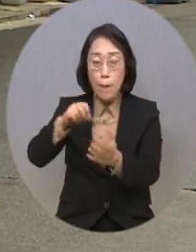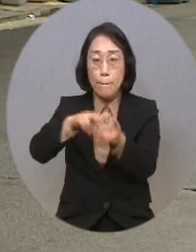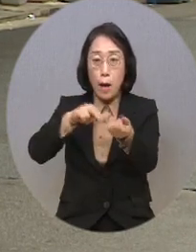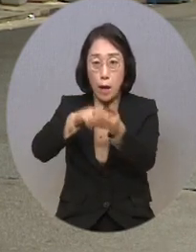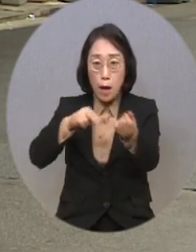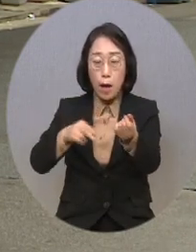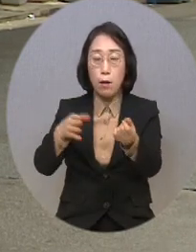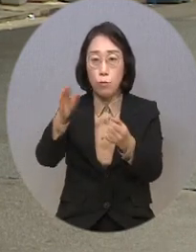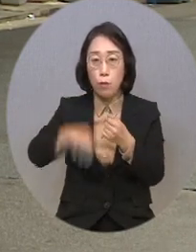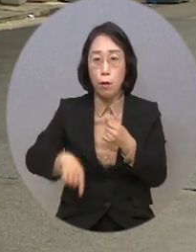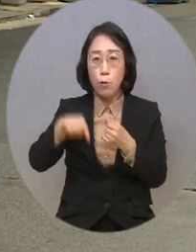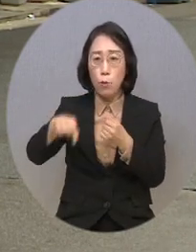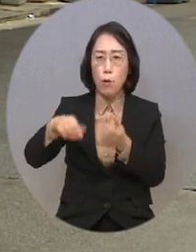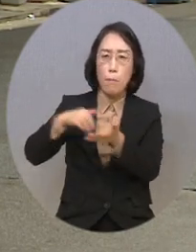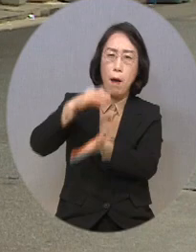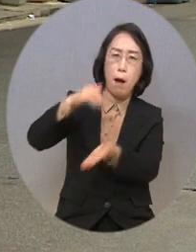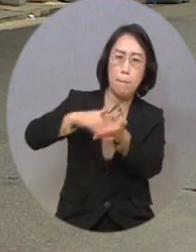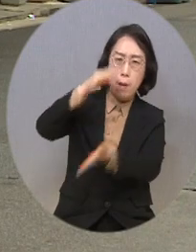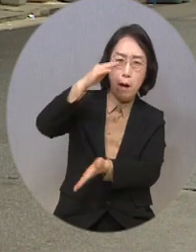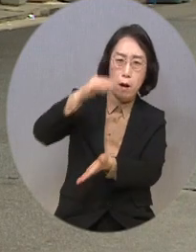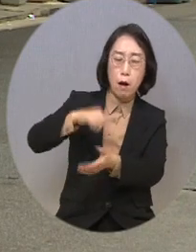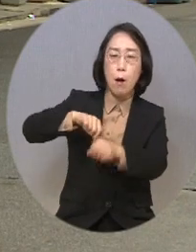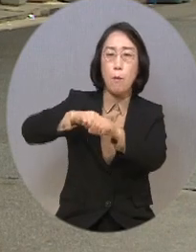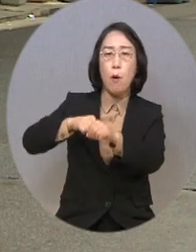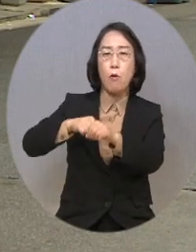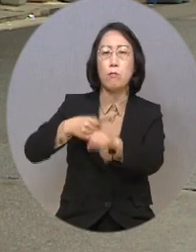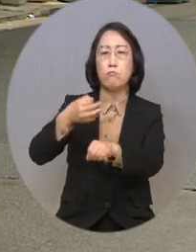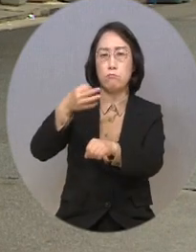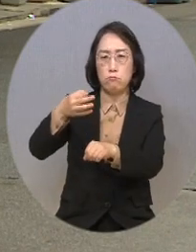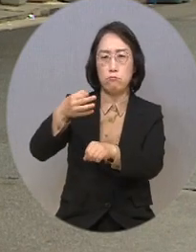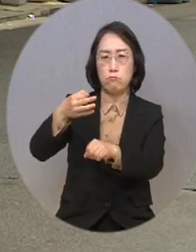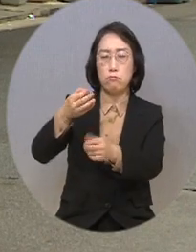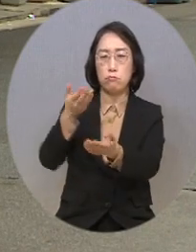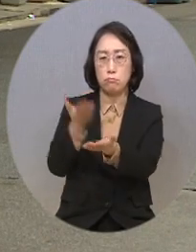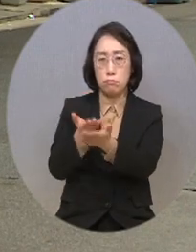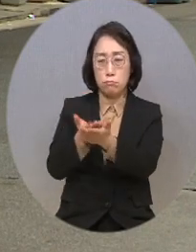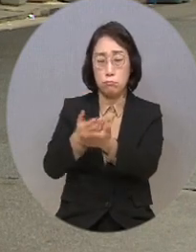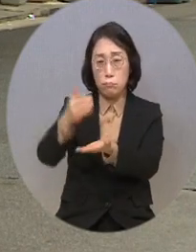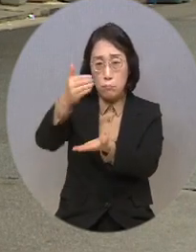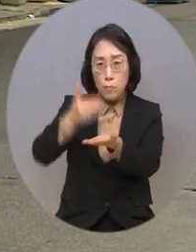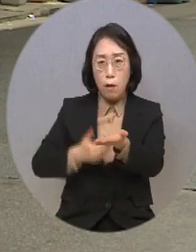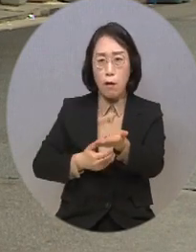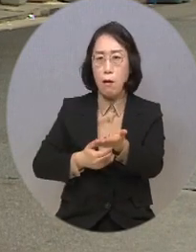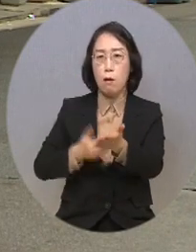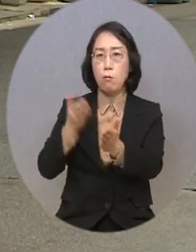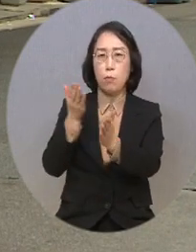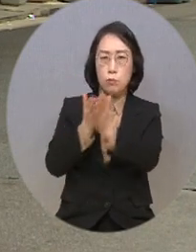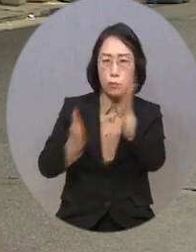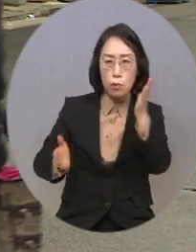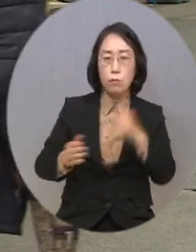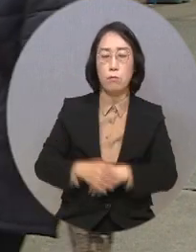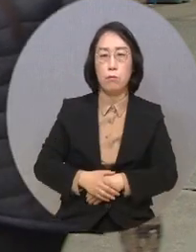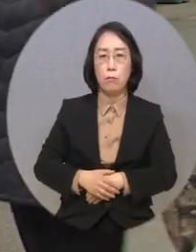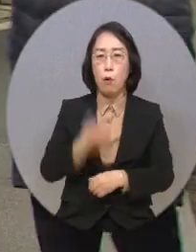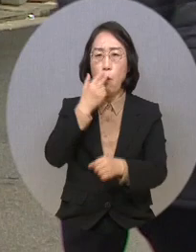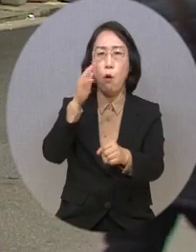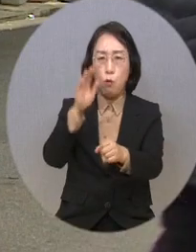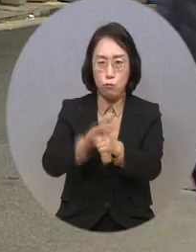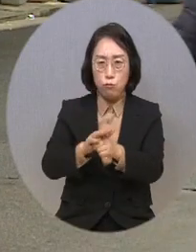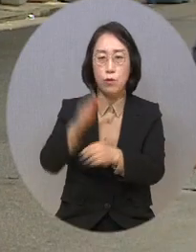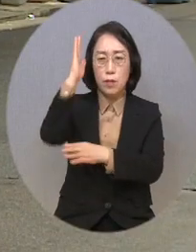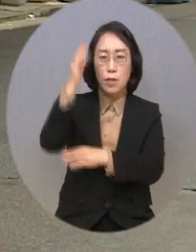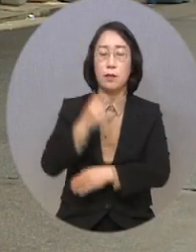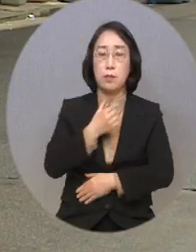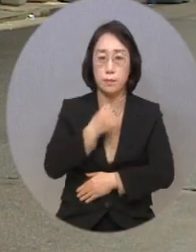주민이 아니라는 이유로 단속을 하고 벌금을 매기는데 너무 부당한 처사인 것 같아서 그걸 좀